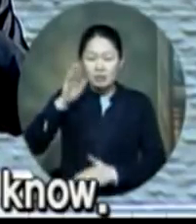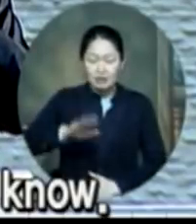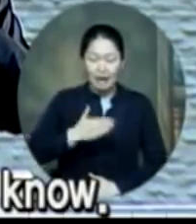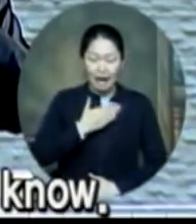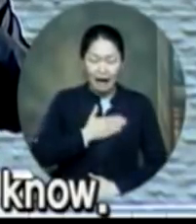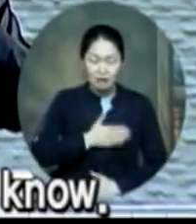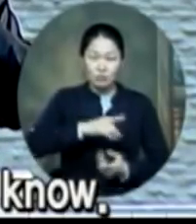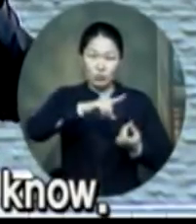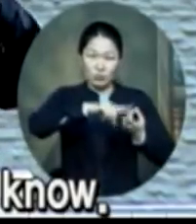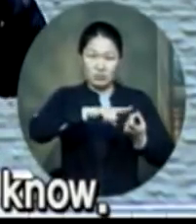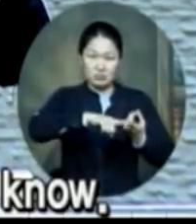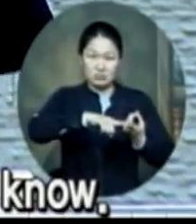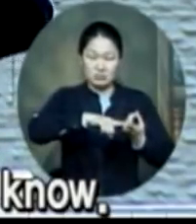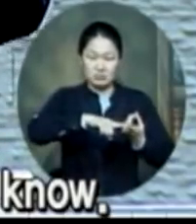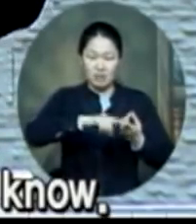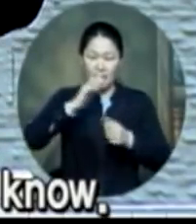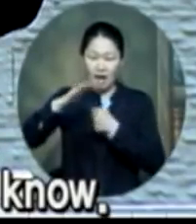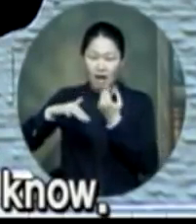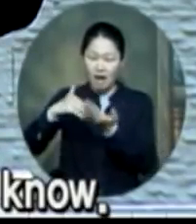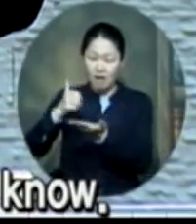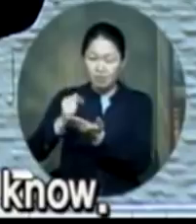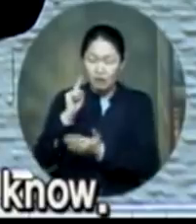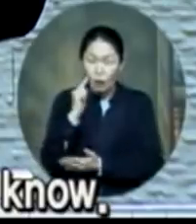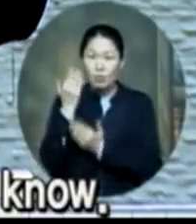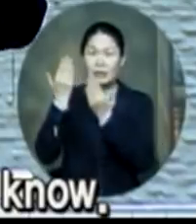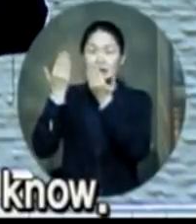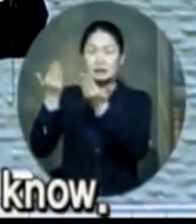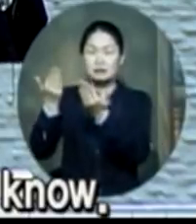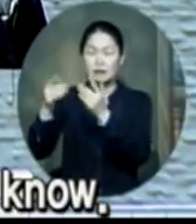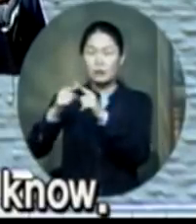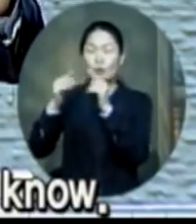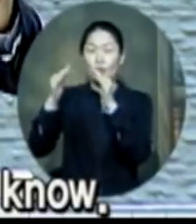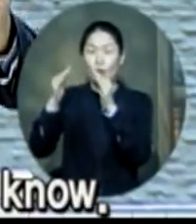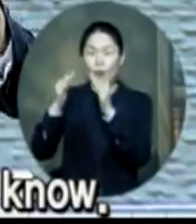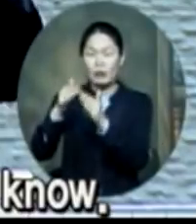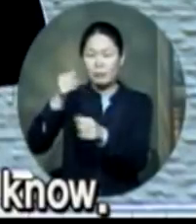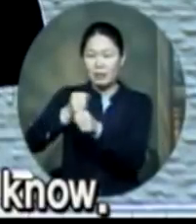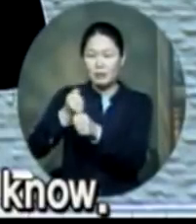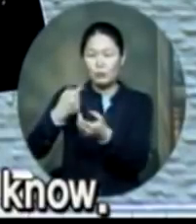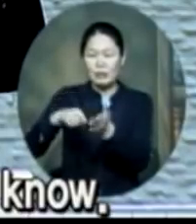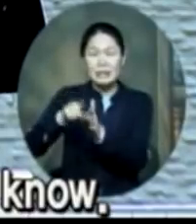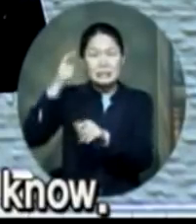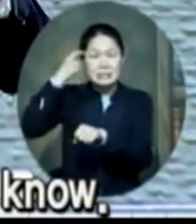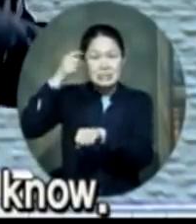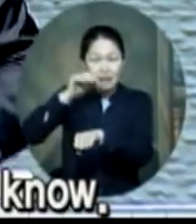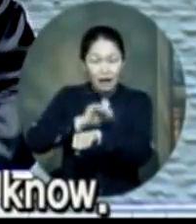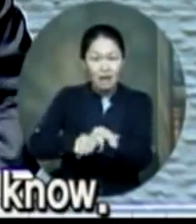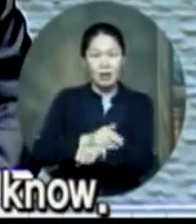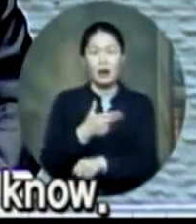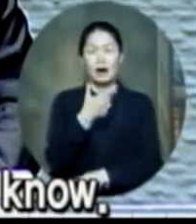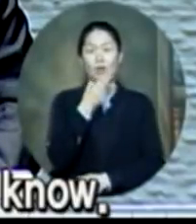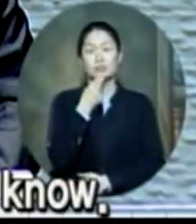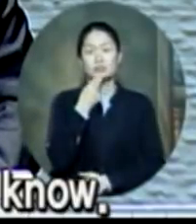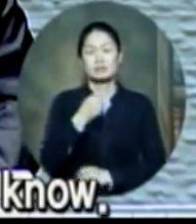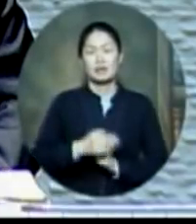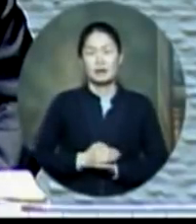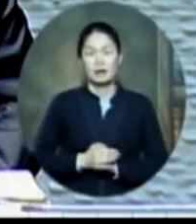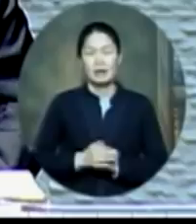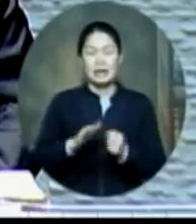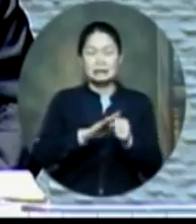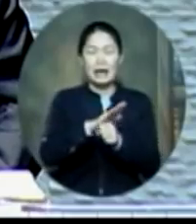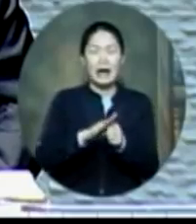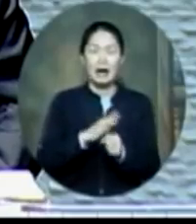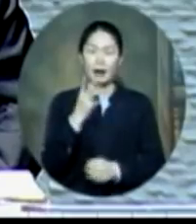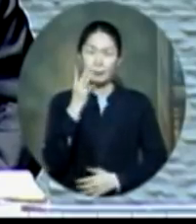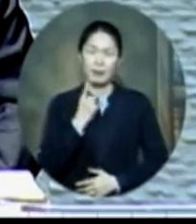것을 하나님께 영광 돌리는 교회로 만들기 위한 지혜가 없었어요. 사랑이